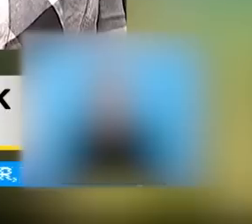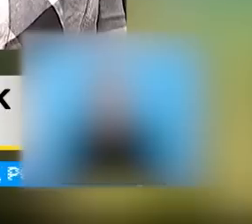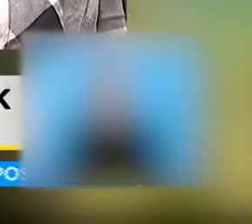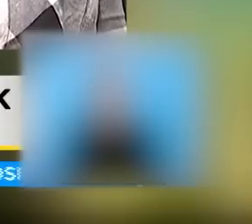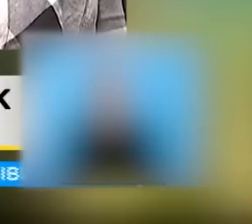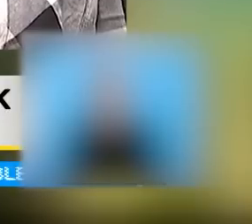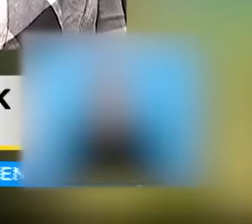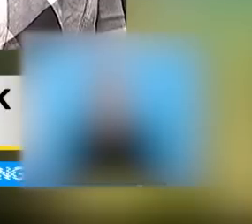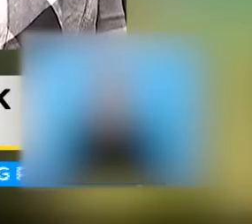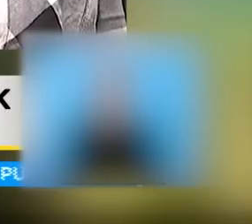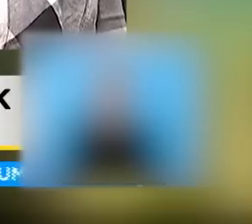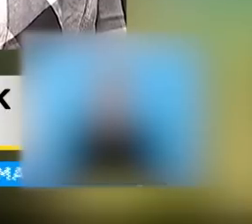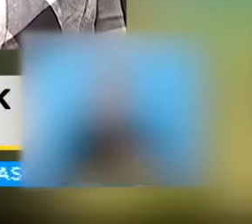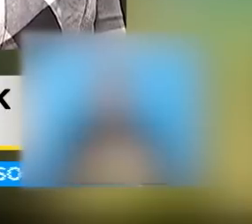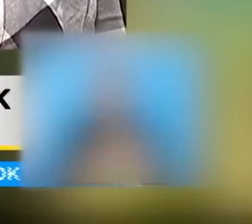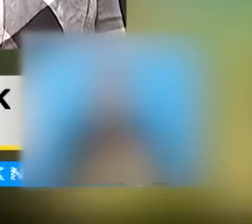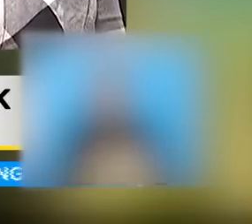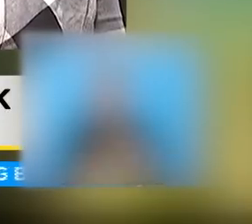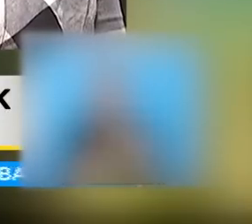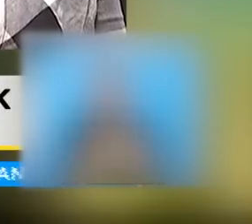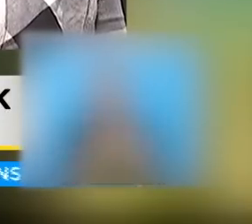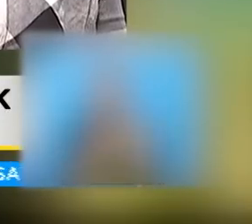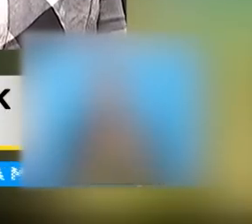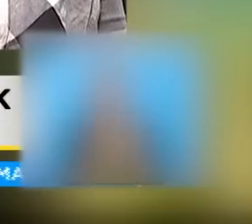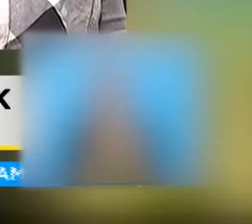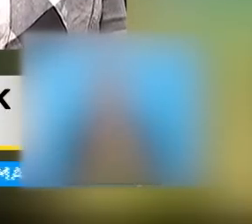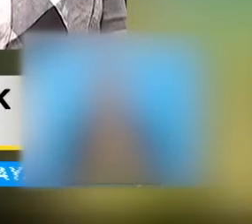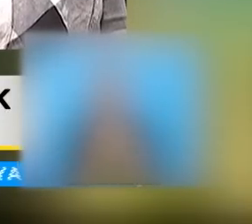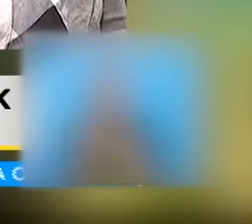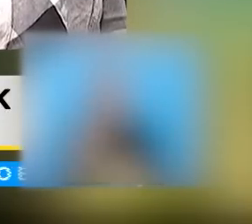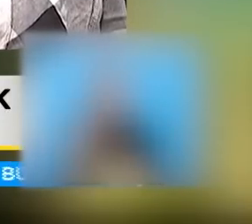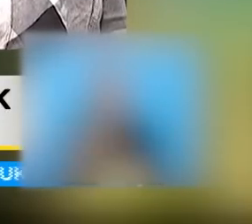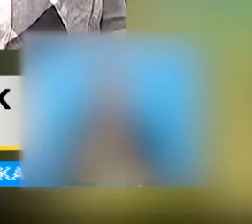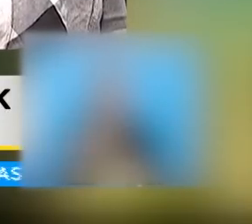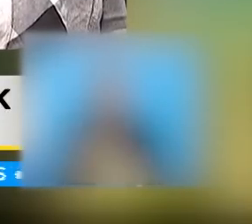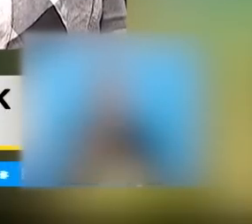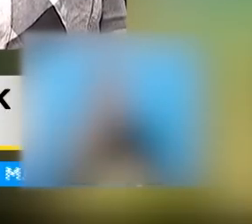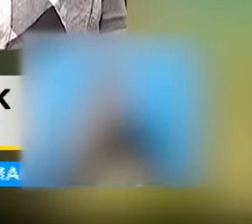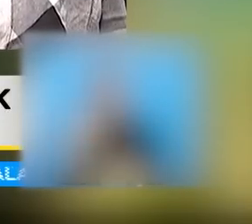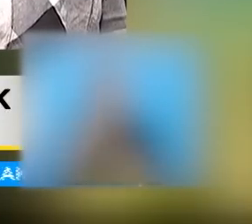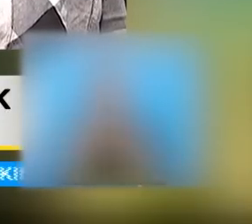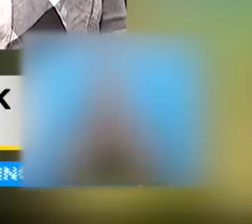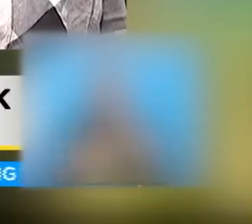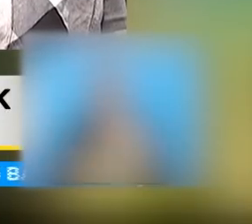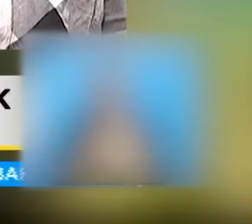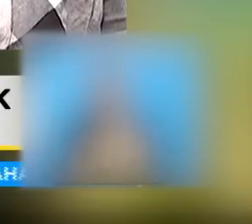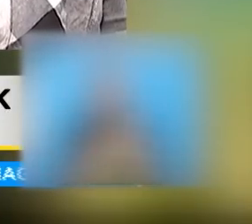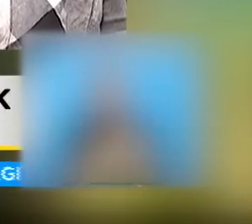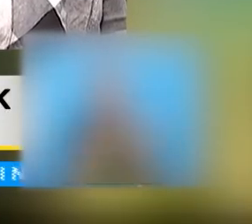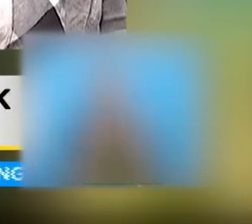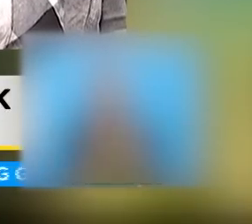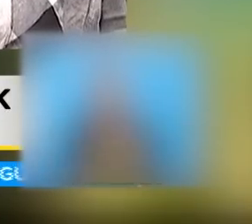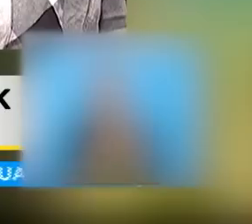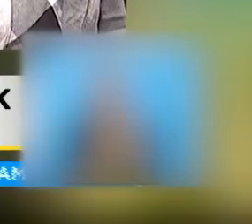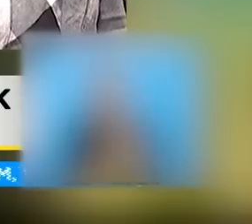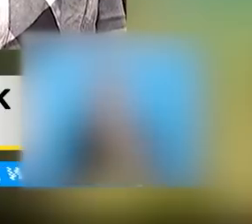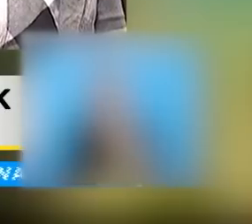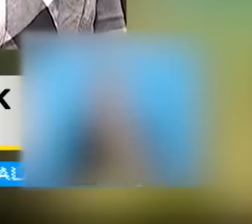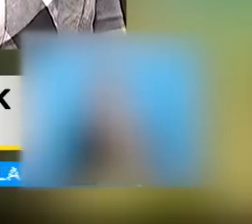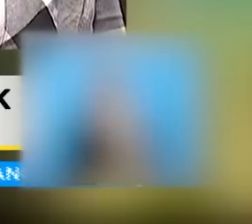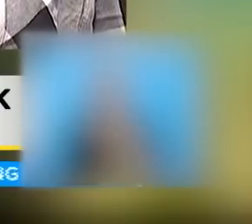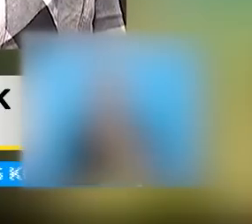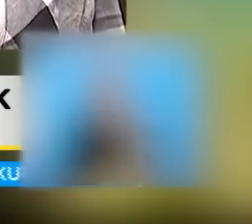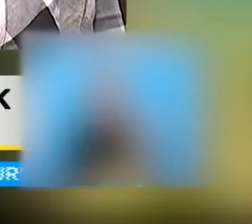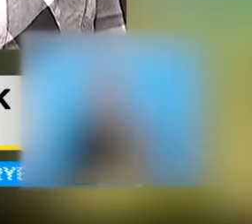Mase, nagpadala na raw ng buoy vessel ang China sa West Philippine Sea. Kasunod ng paglalagay rin natin ng boya sa ilang bahagi nito, may komento ba dyan ng